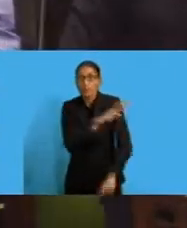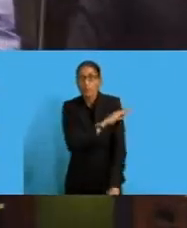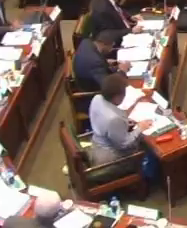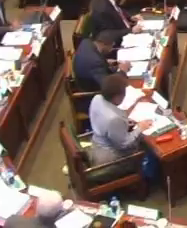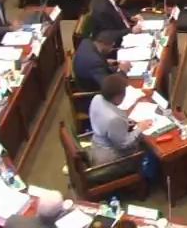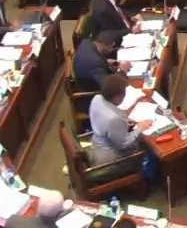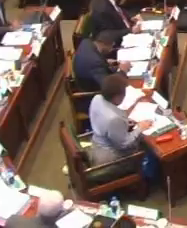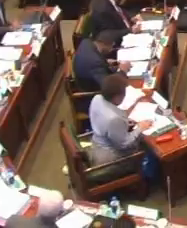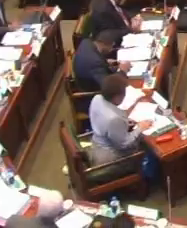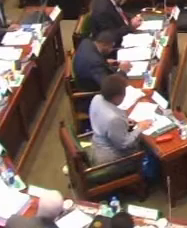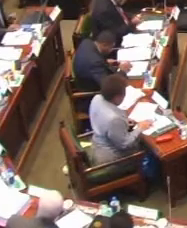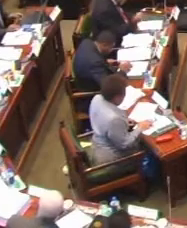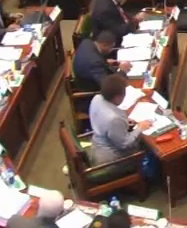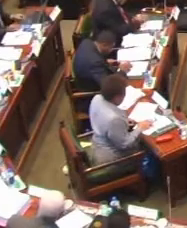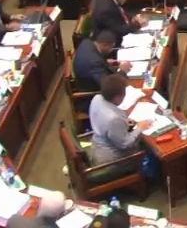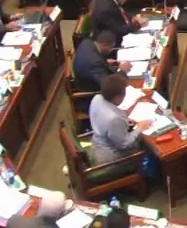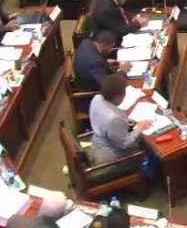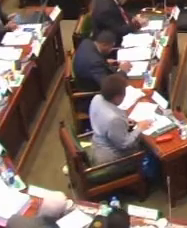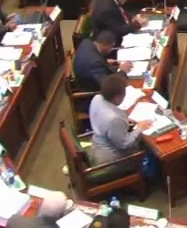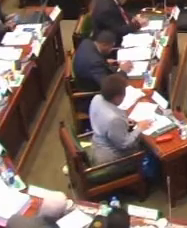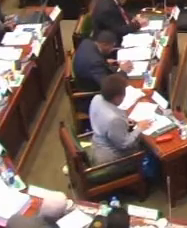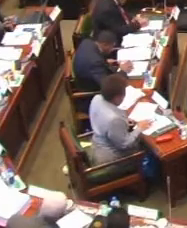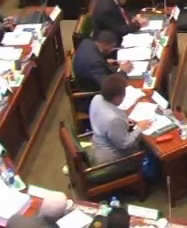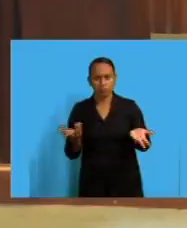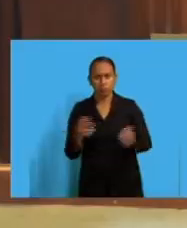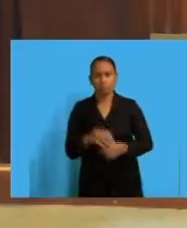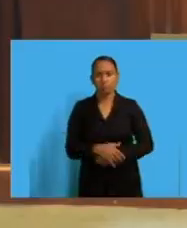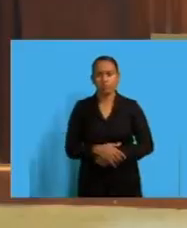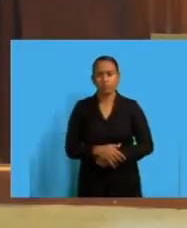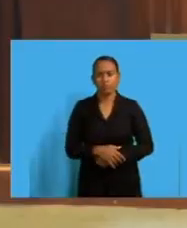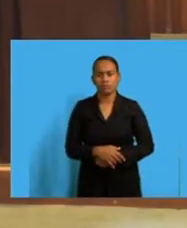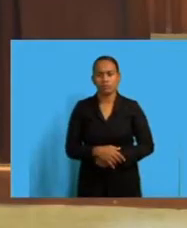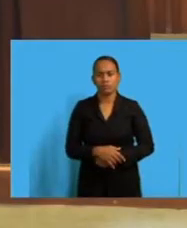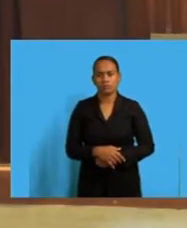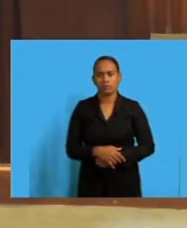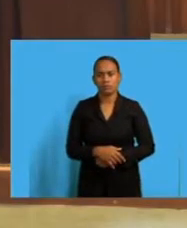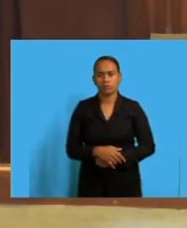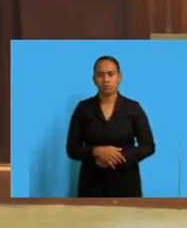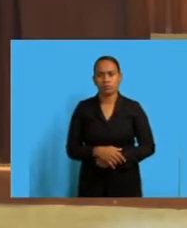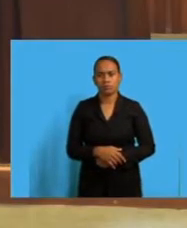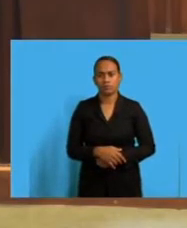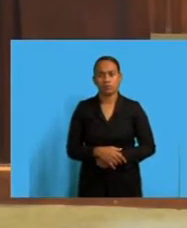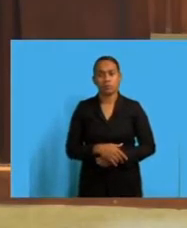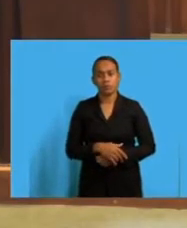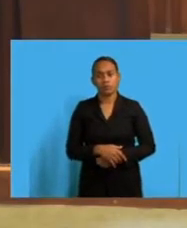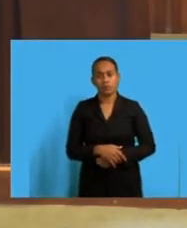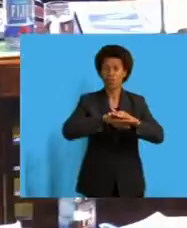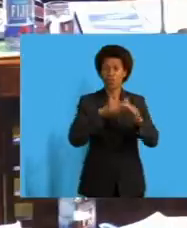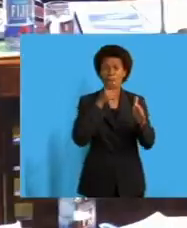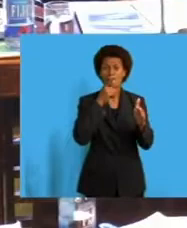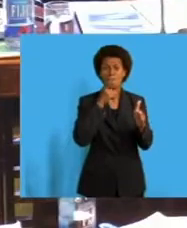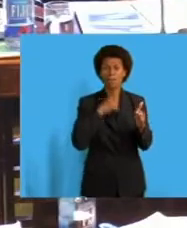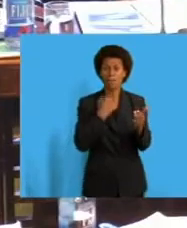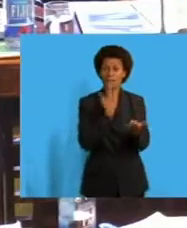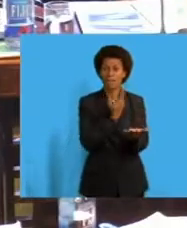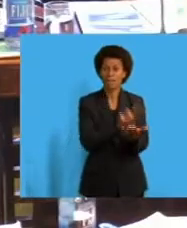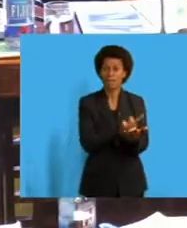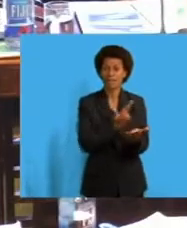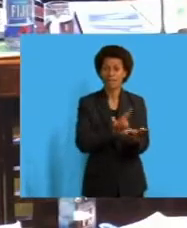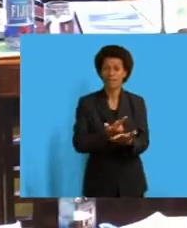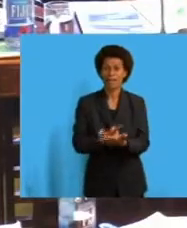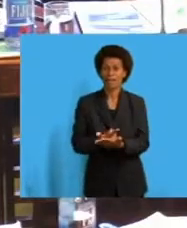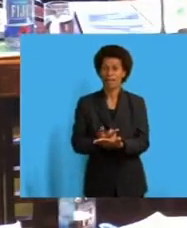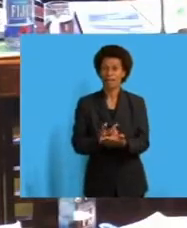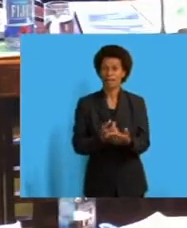itubu-tubu ilabu ka kadibaki na madho saoti. Ia e ni Tony mata ni tu goe endo ni tubu-tubu ilabu e siwatiki na